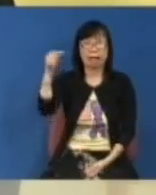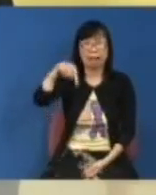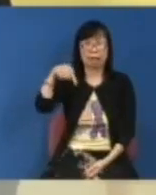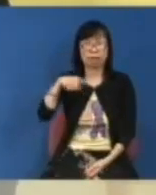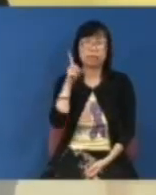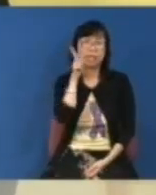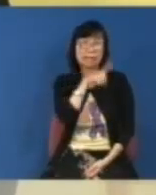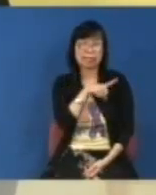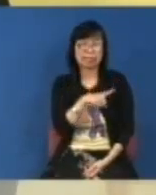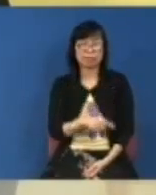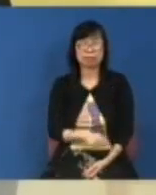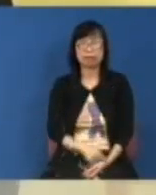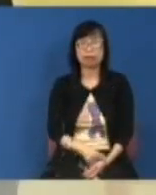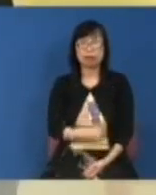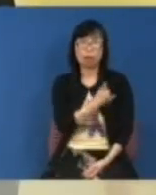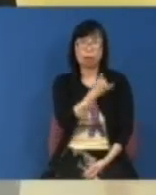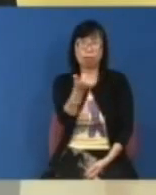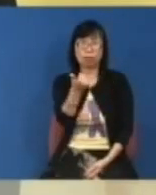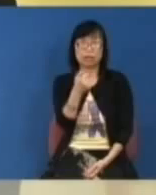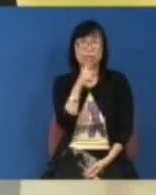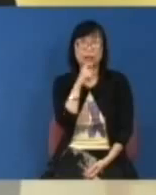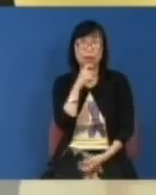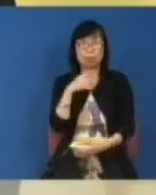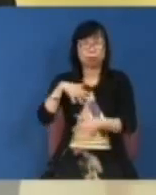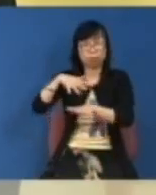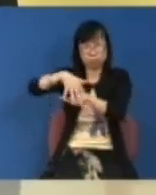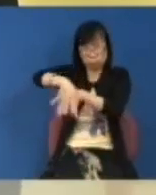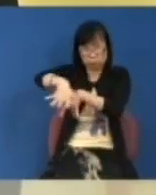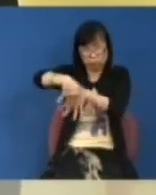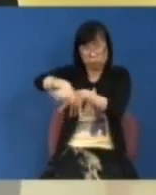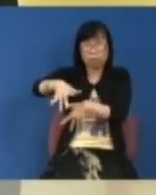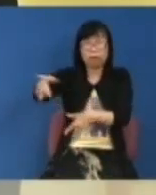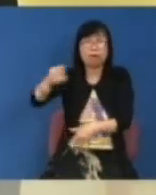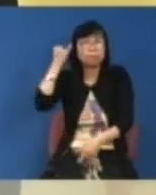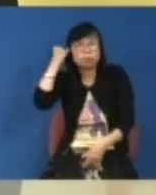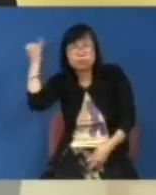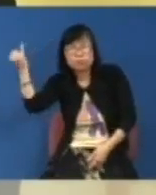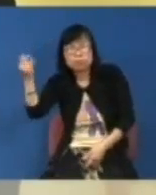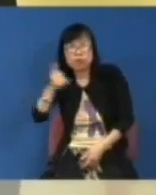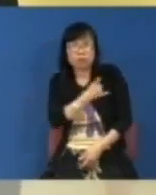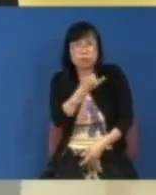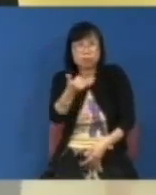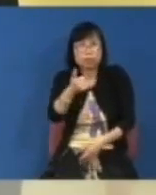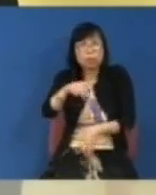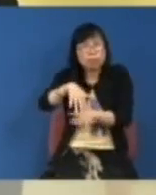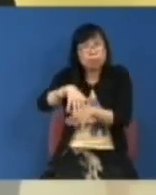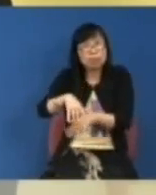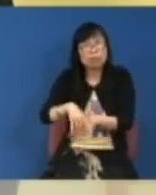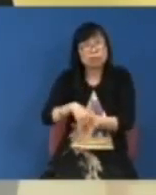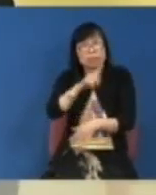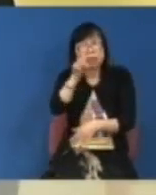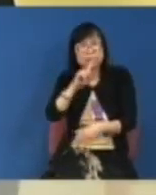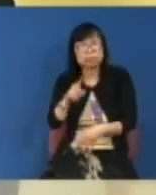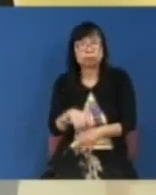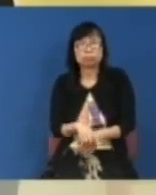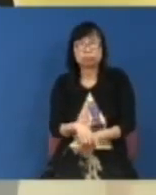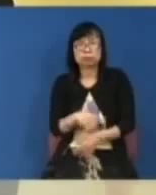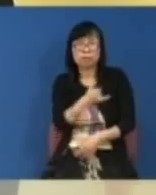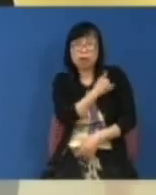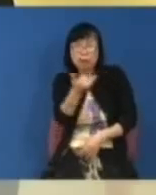拜六有個遊行啦。我唔知點解要禮拜六搞咧，又係禮拜日搞就好啲嘅。點解禮拜六搞？我真係唔